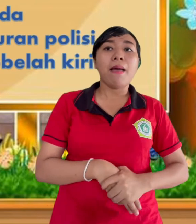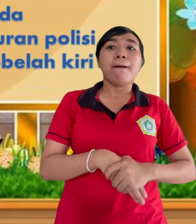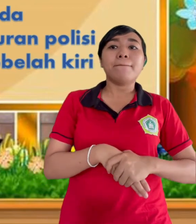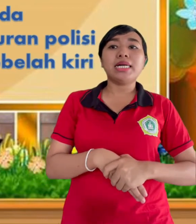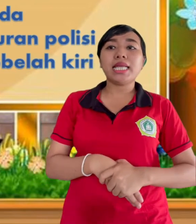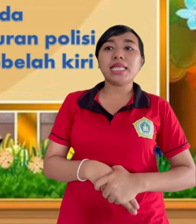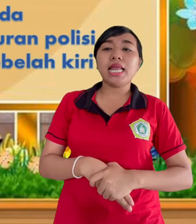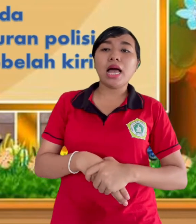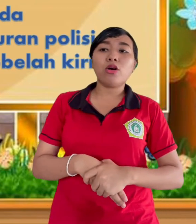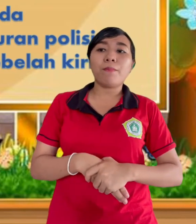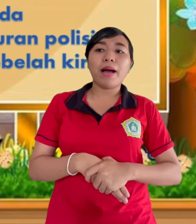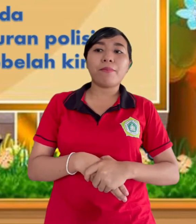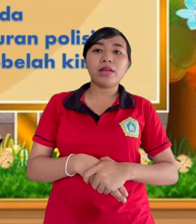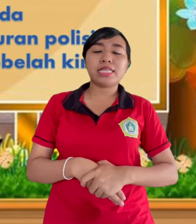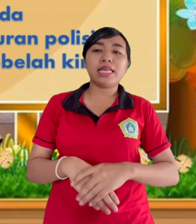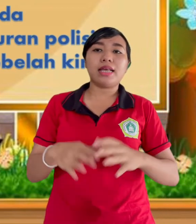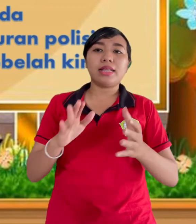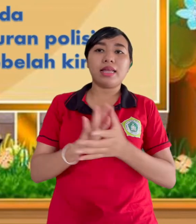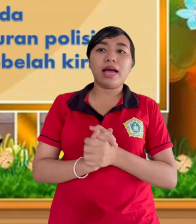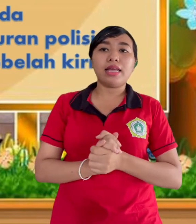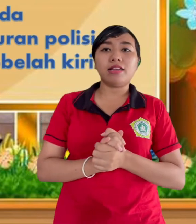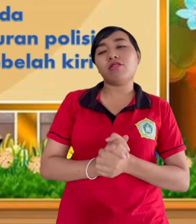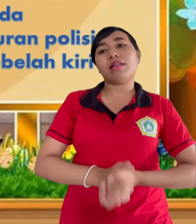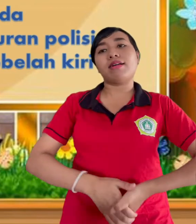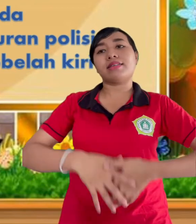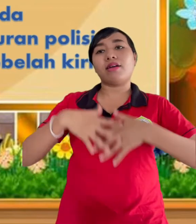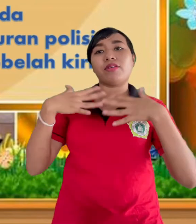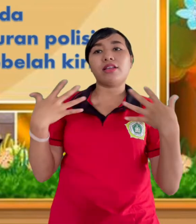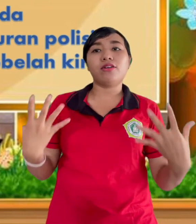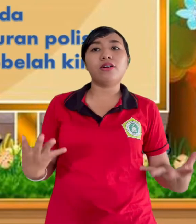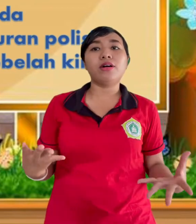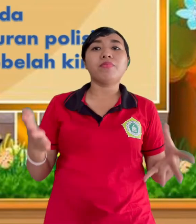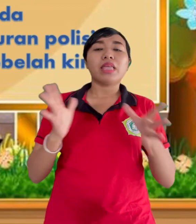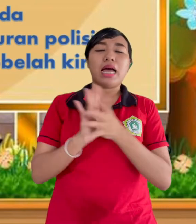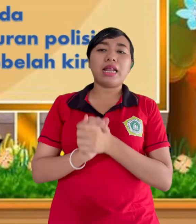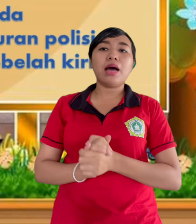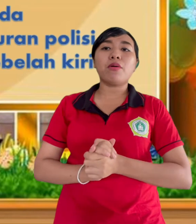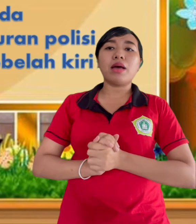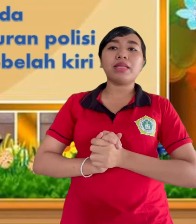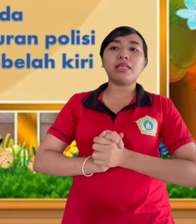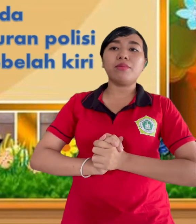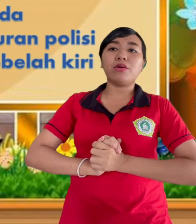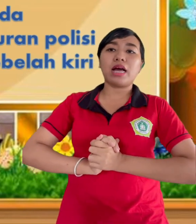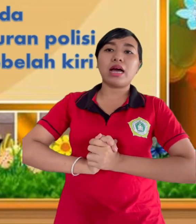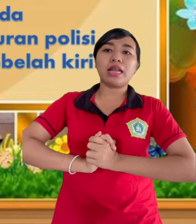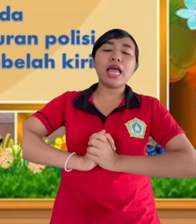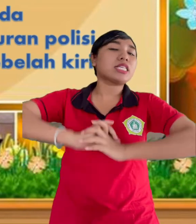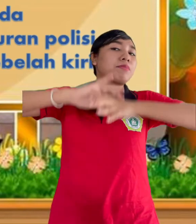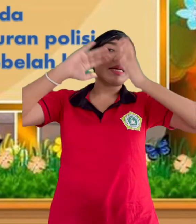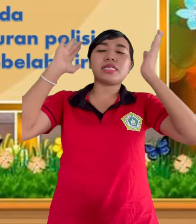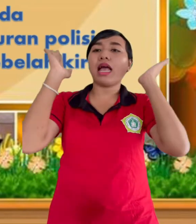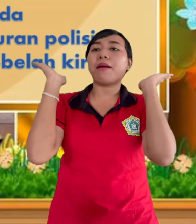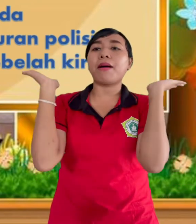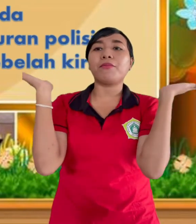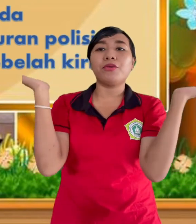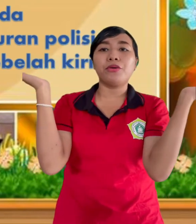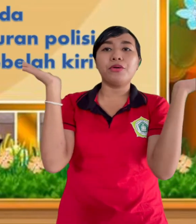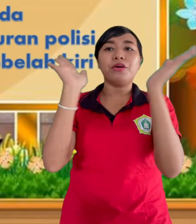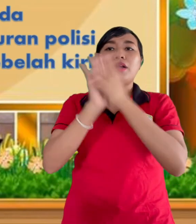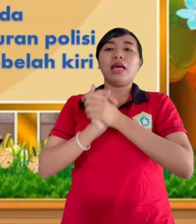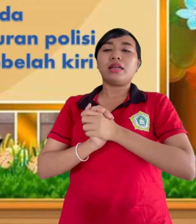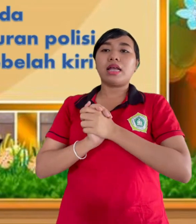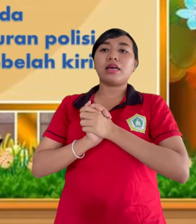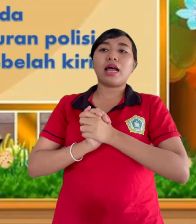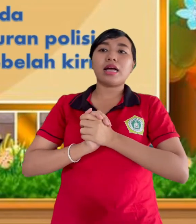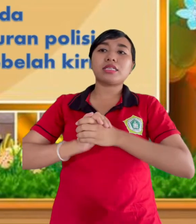adalah menyanyi lagu Pak Polisi. Ingat ya, ini juga tugasnya video. Anak-anak boleh menyanyi menggunakan ekspresi